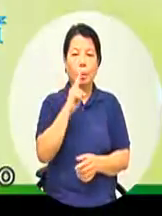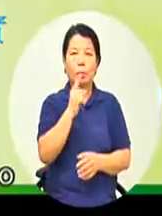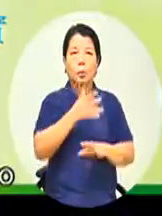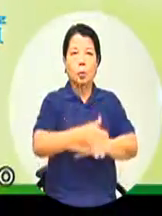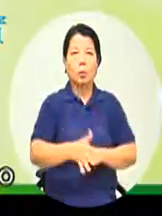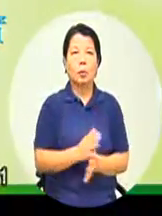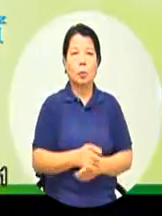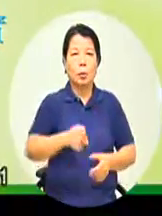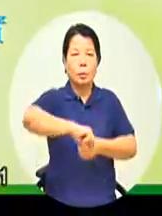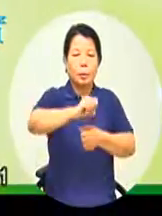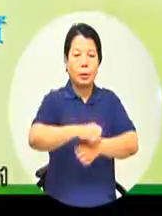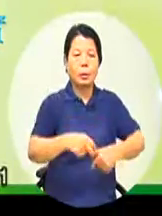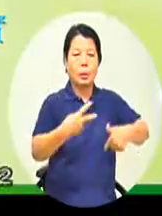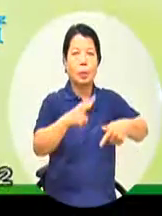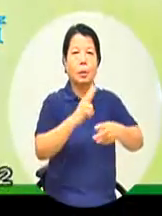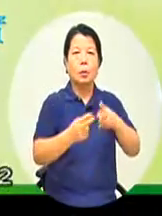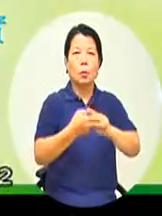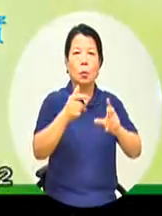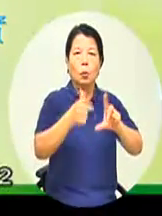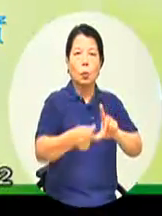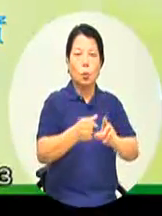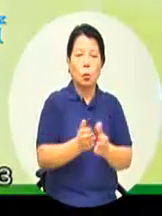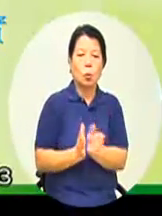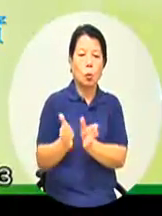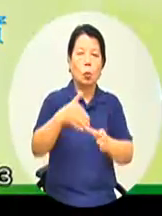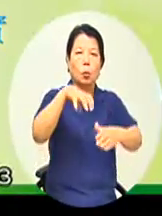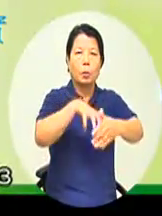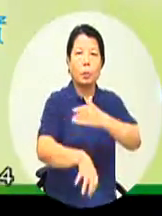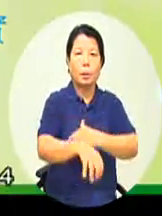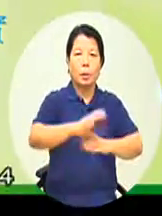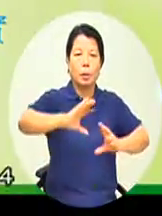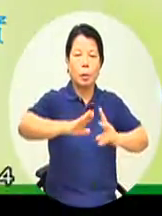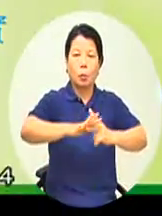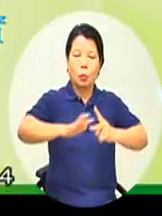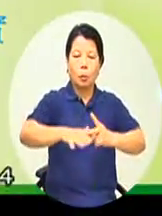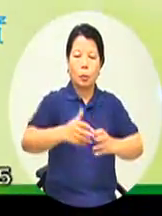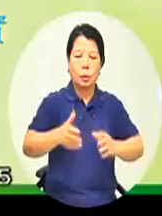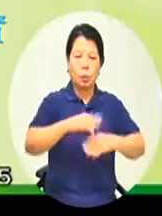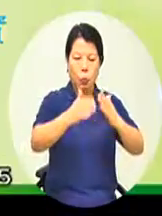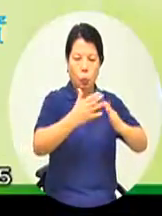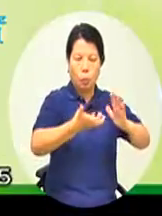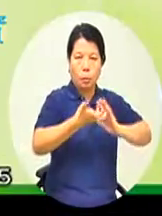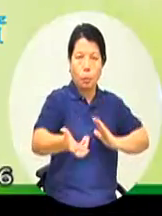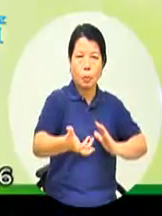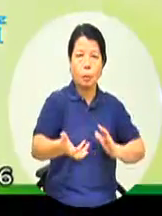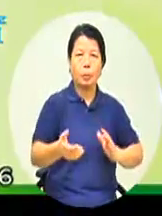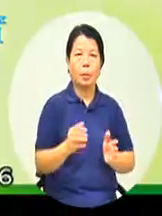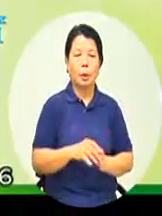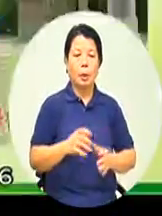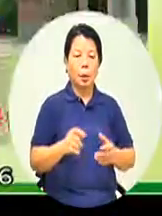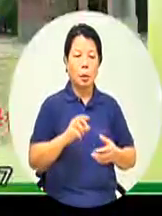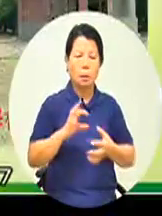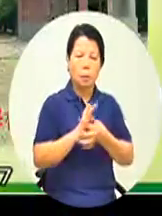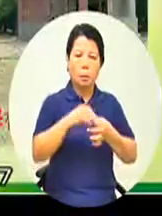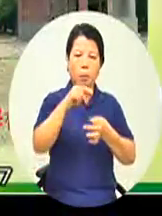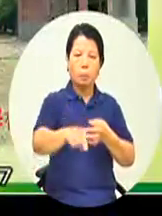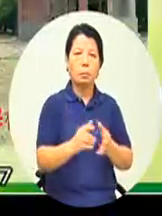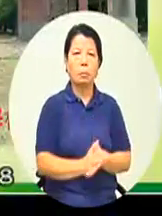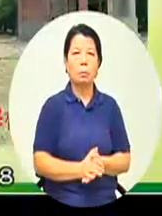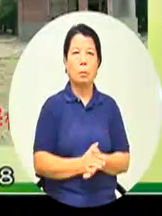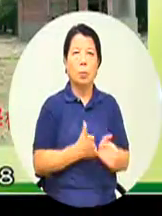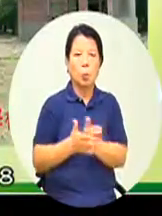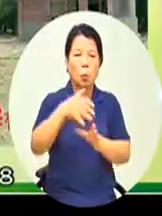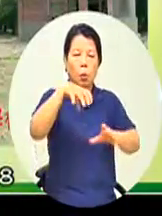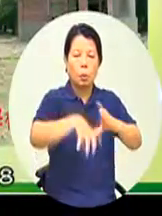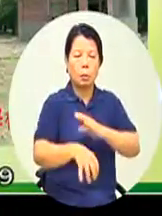区的原来国校迁校，这是大家所希望较紧来，因为迄个所在。我那国校已